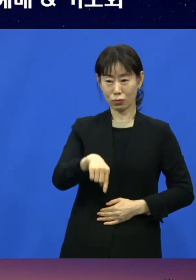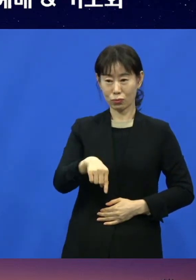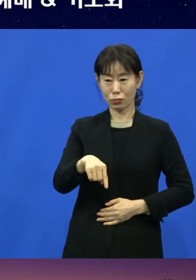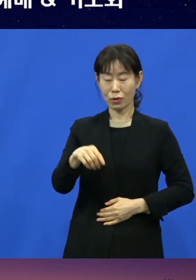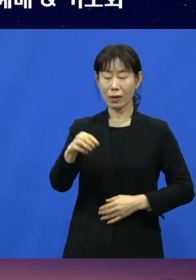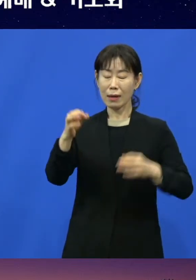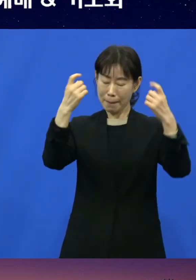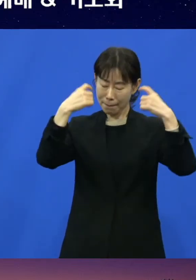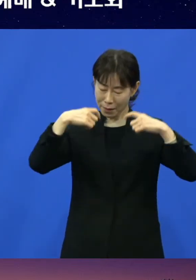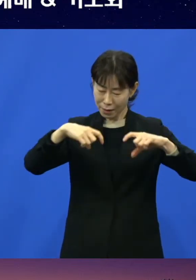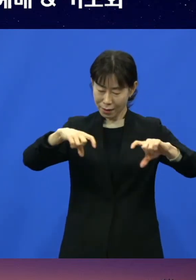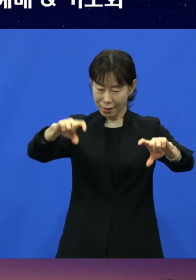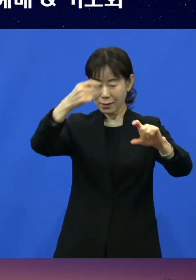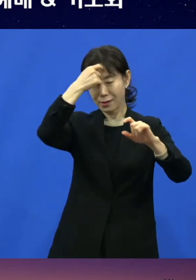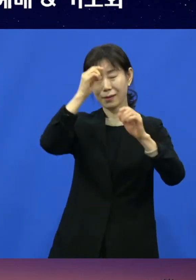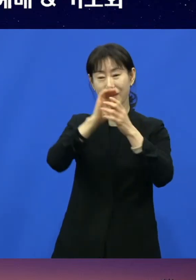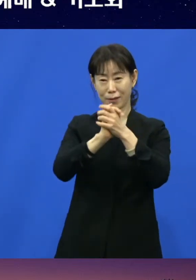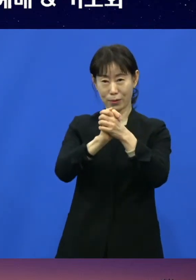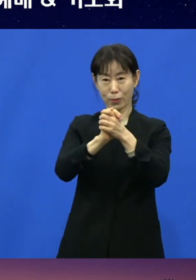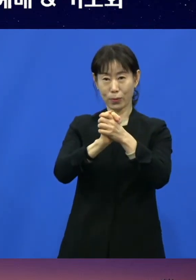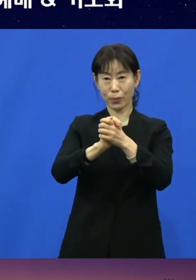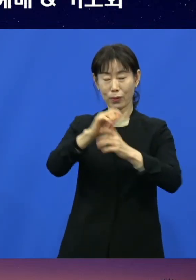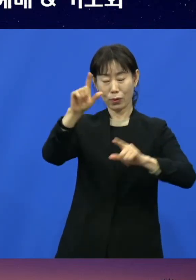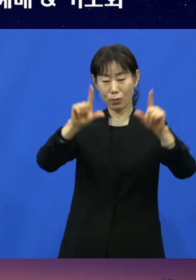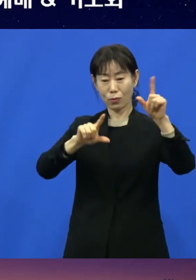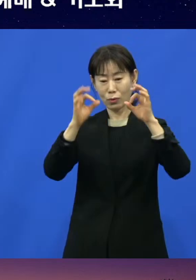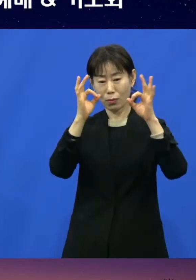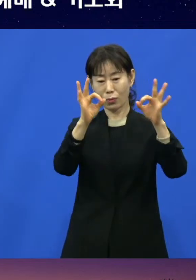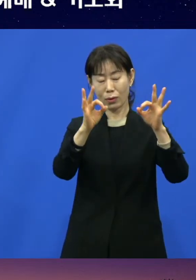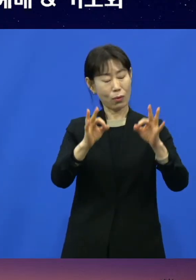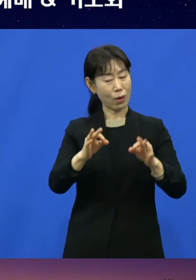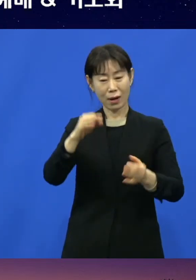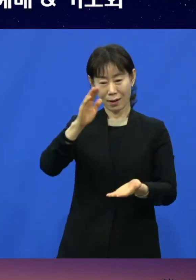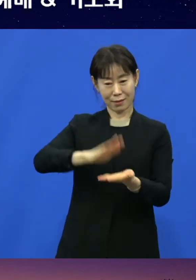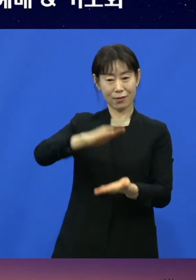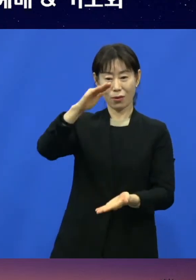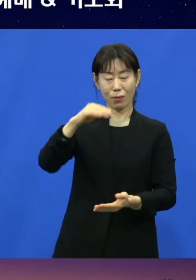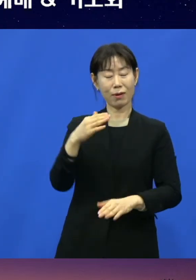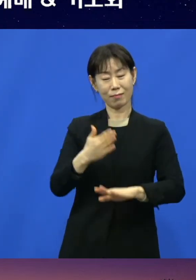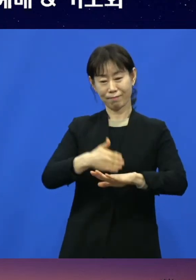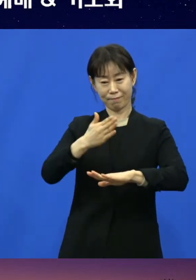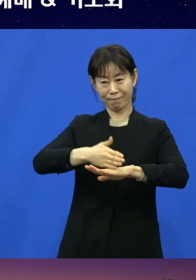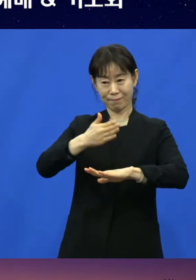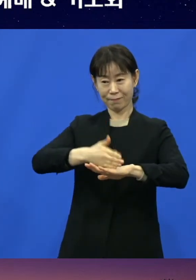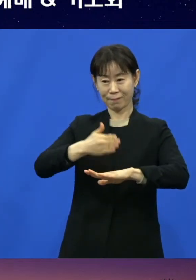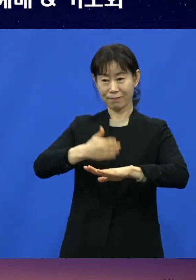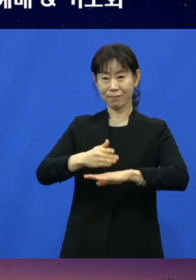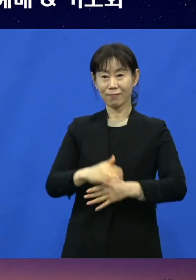기도하는 그런 강력한 야성이 있는 게 얼마나 감사한지 모르겠습니다.